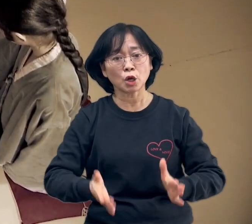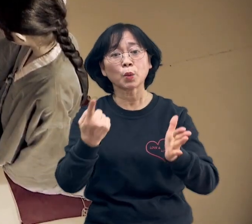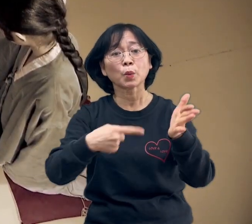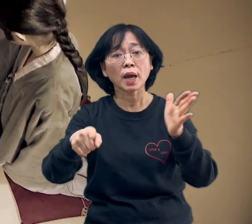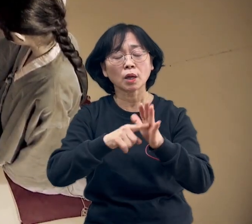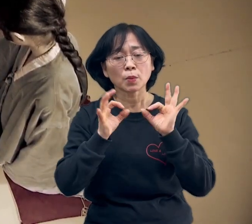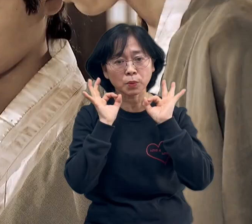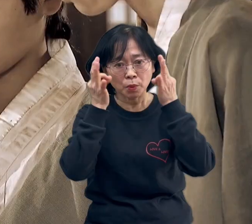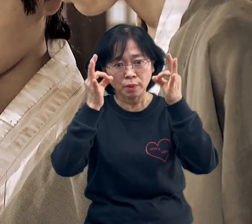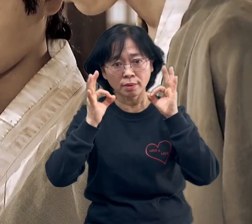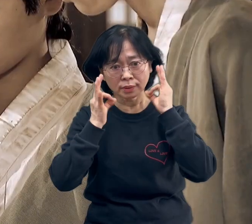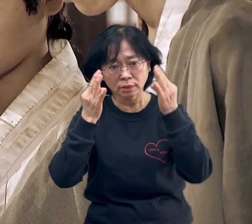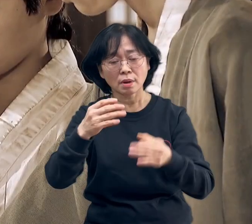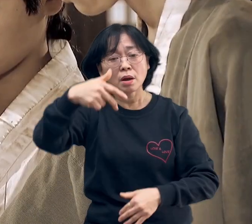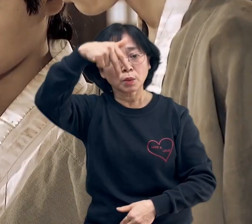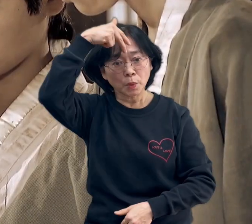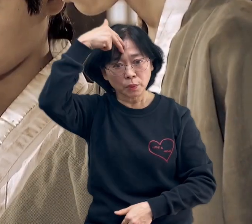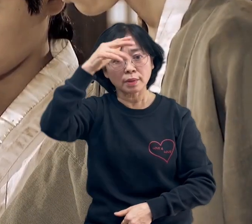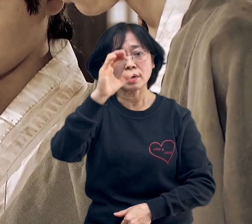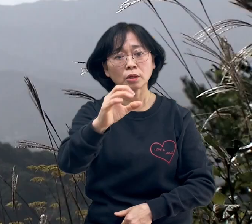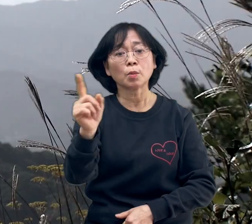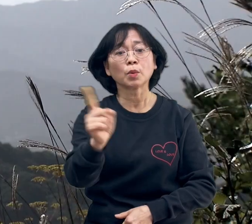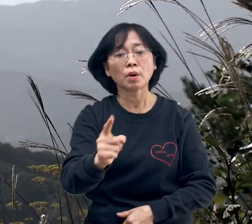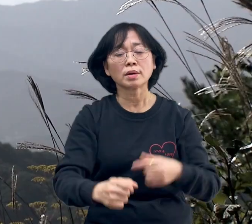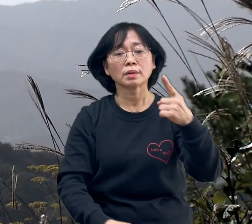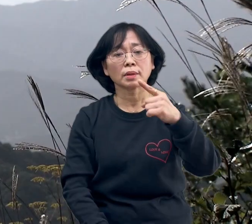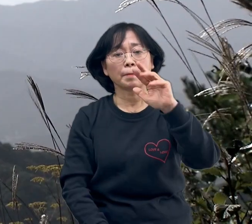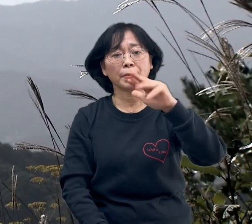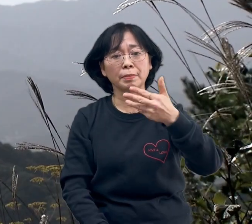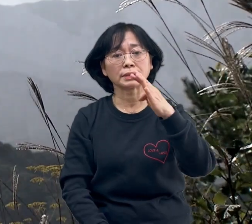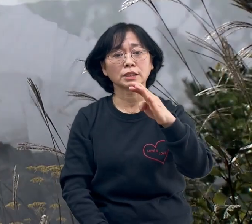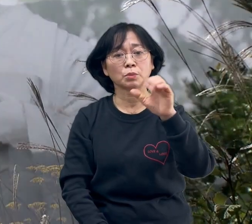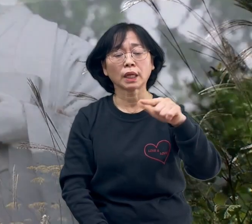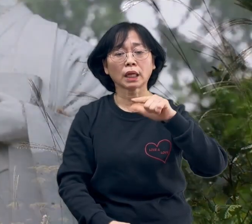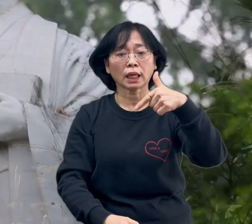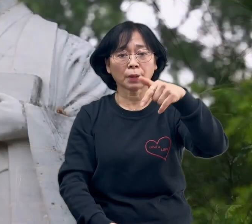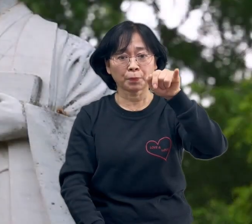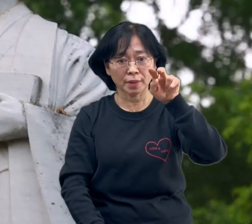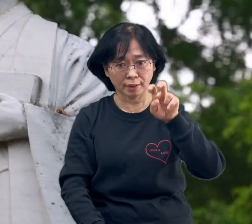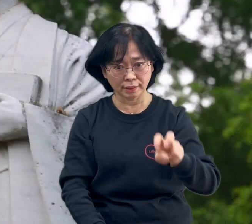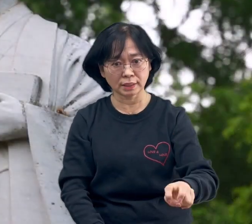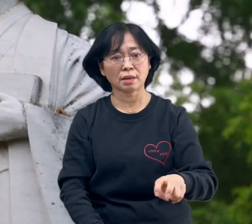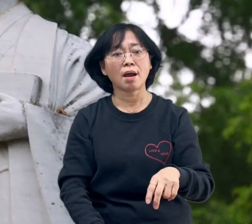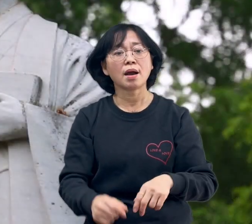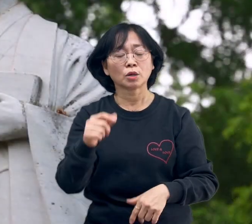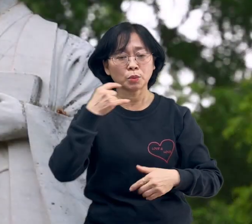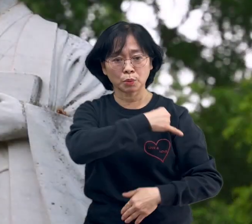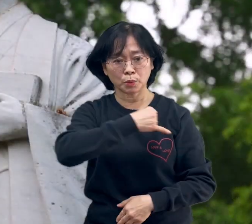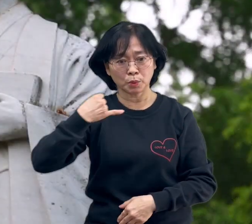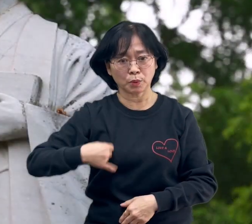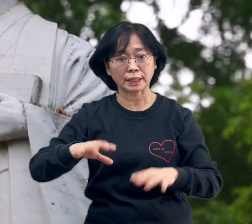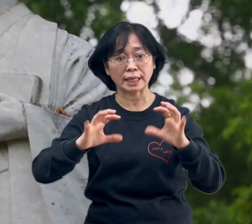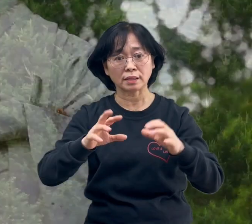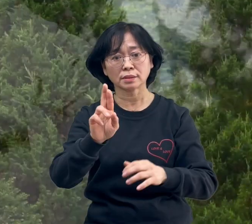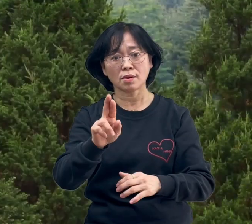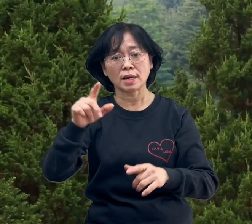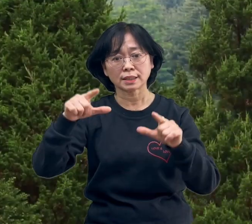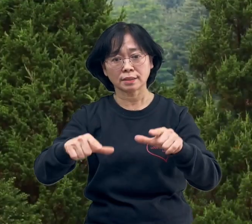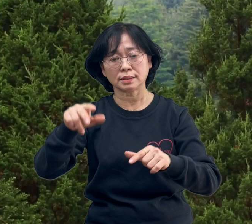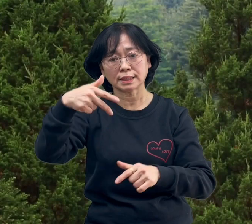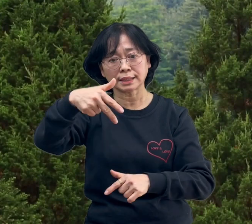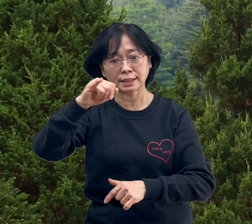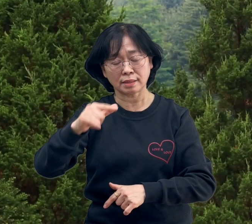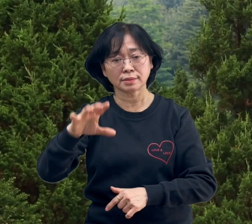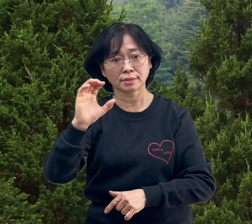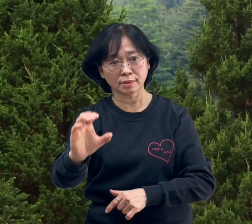배출을 위하여 힘쓰던 당시 조선 천주교회는 1845년 김대건 안드레아가 중국